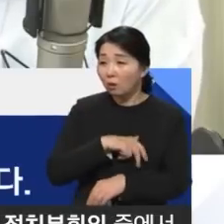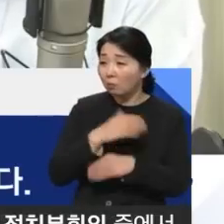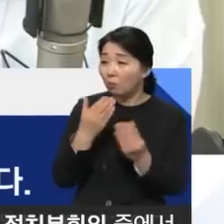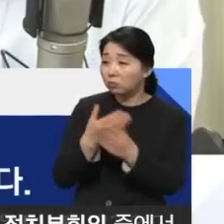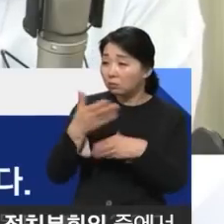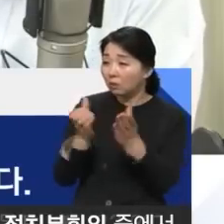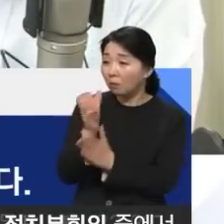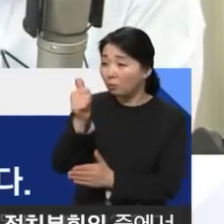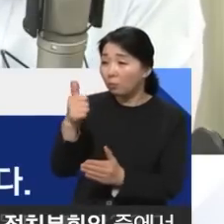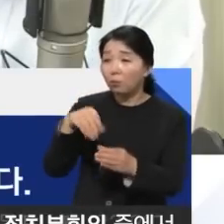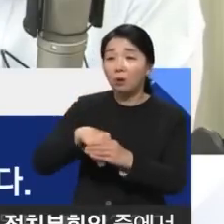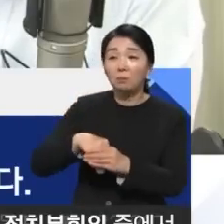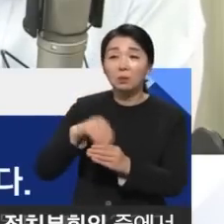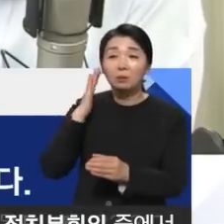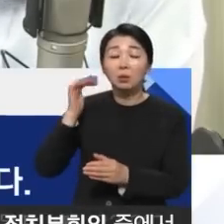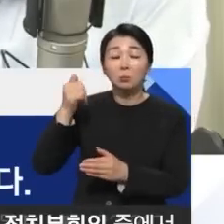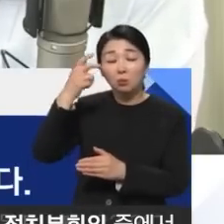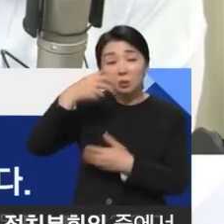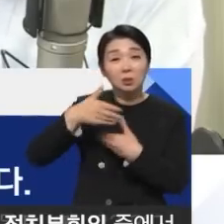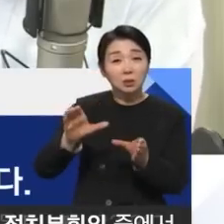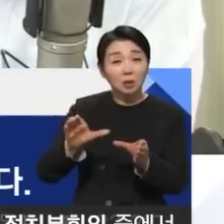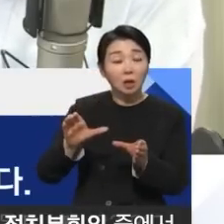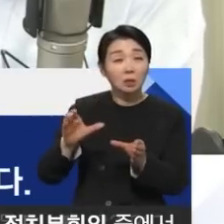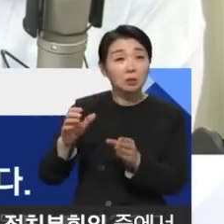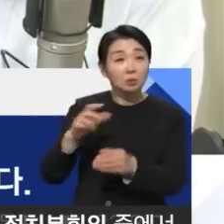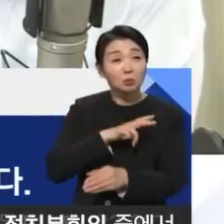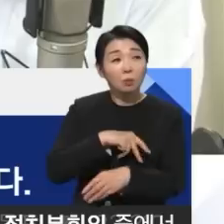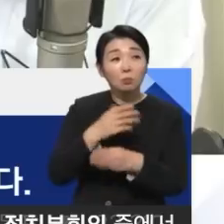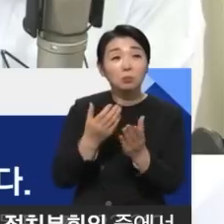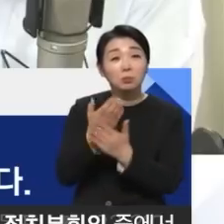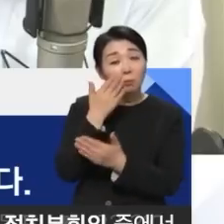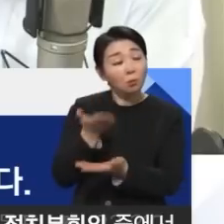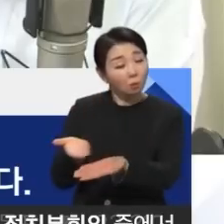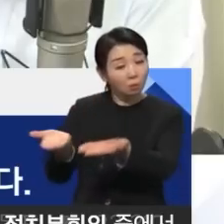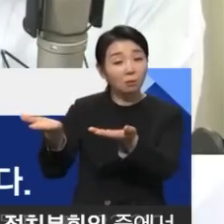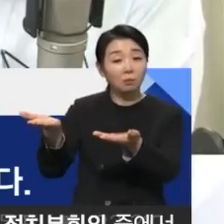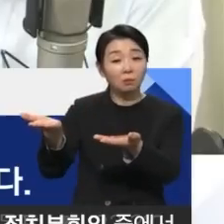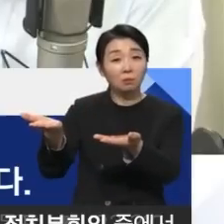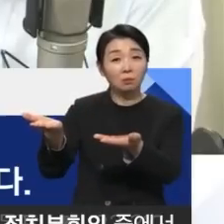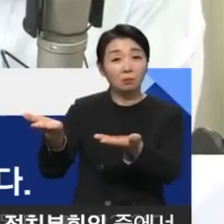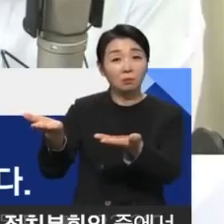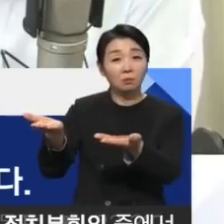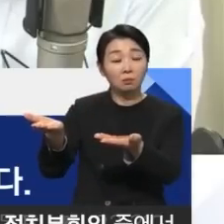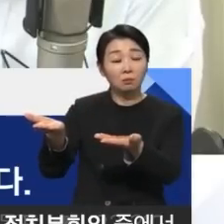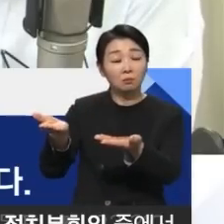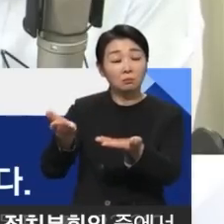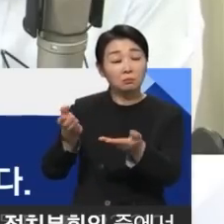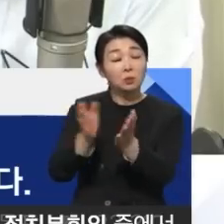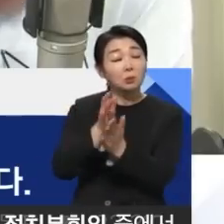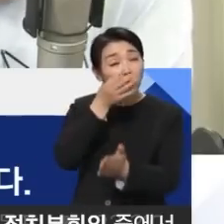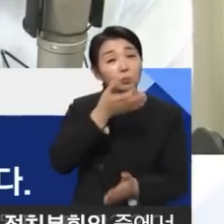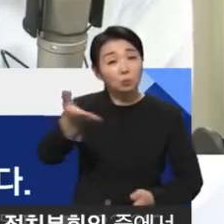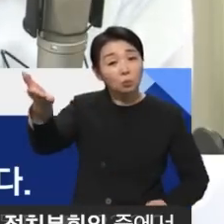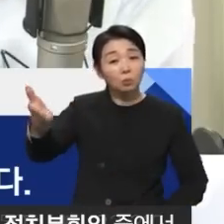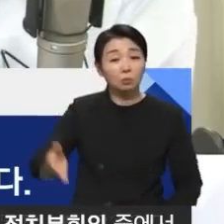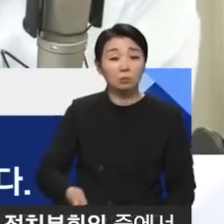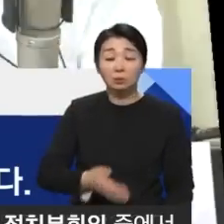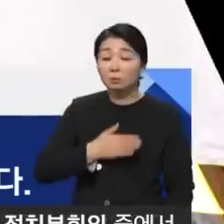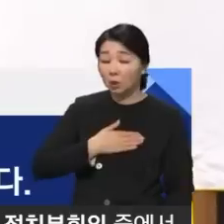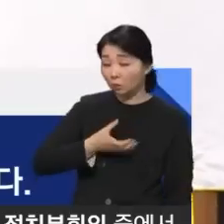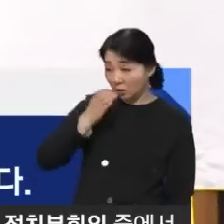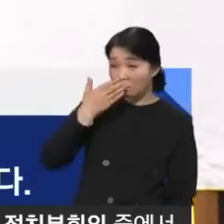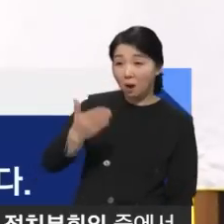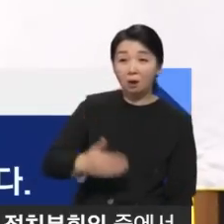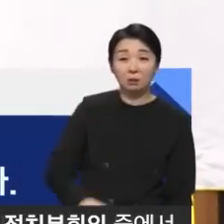당대표 포함해가지고 대통령 시찰단 국힘의원님들 이분들부터 국민들 앞에 시험 행사를 하십시오. 그럼 저도